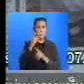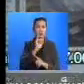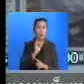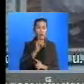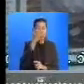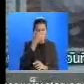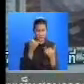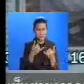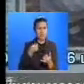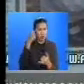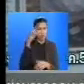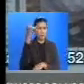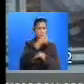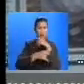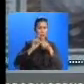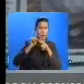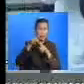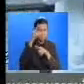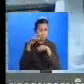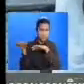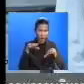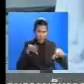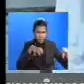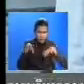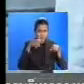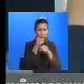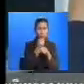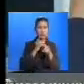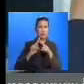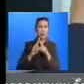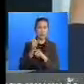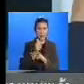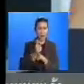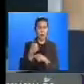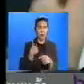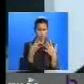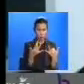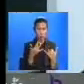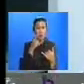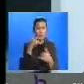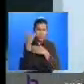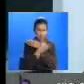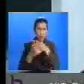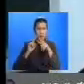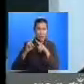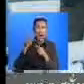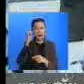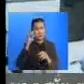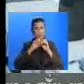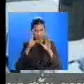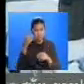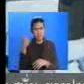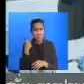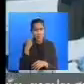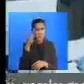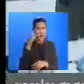เชื่อมั่นว่านานาประเทศยังสามารถรับมือกับการระบาดได้อีกทั้งหลายประเทศก็มีความเข้าใจที่ถูกต้องและคลายความกังวลเกี่ยวกับ